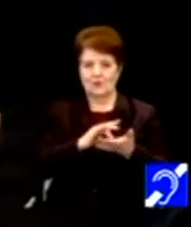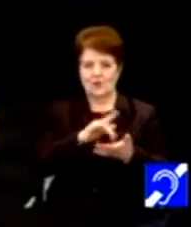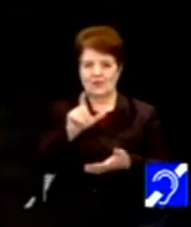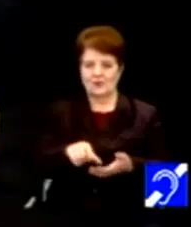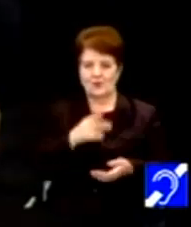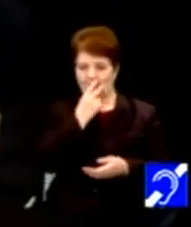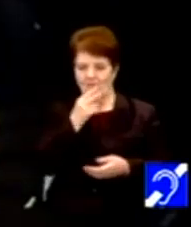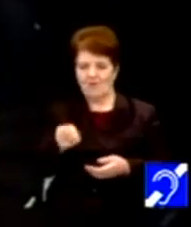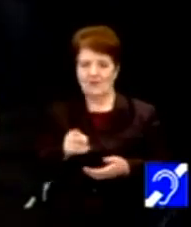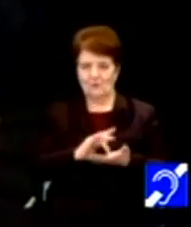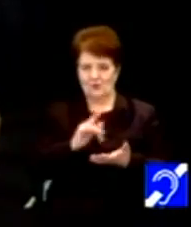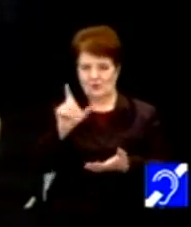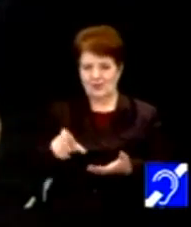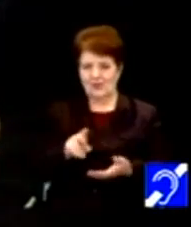varză,